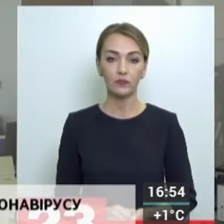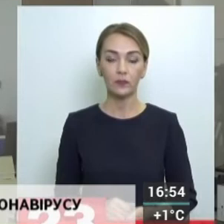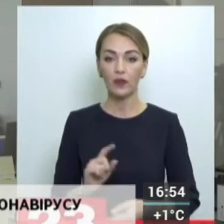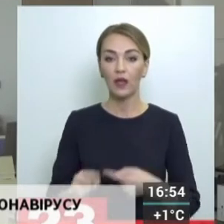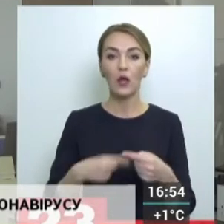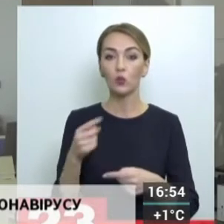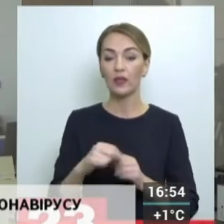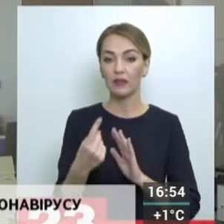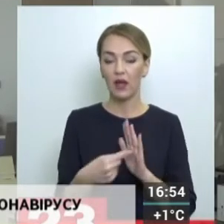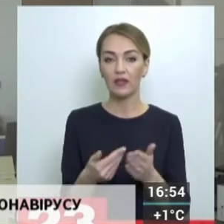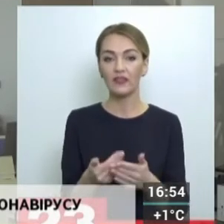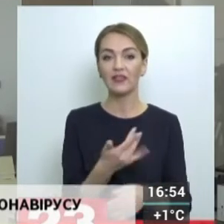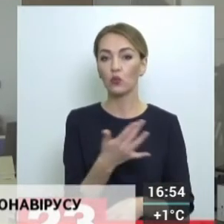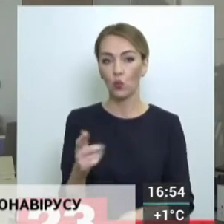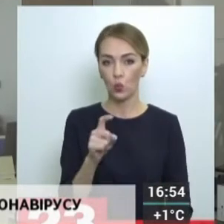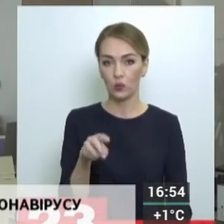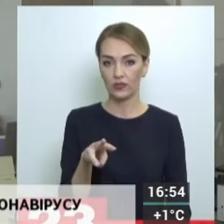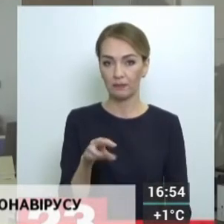Наступне питання від кількох ЗМІ.